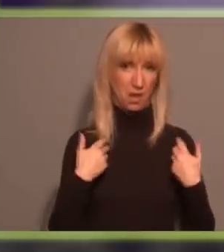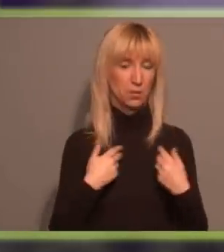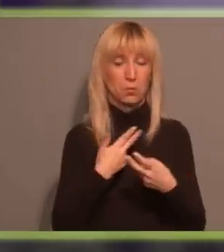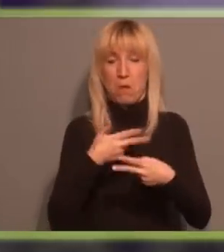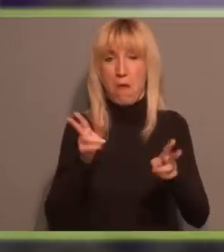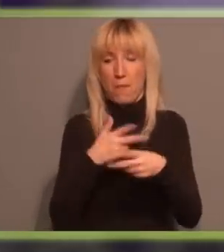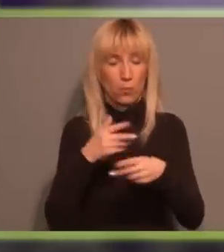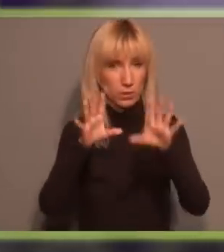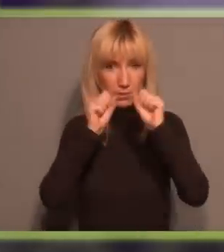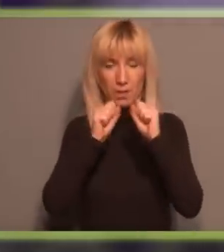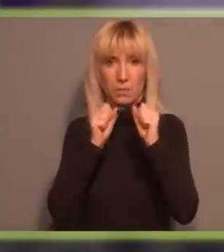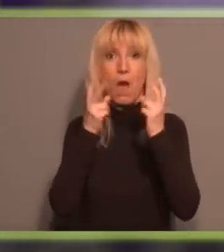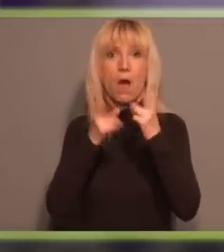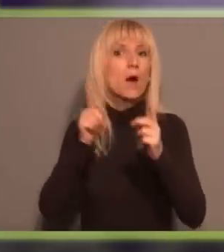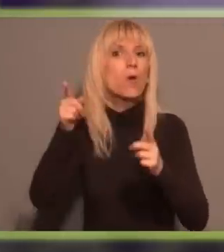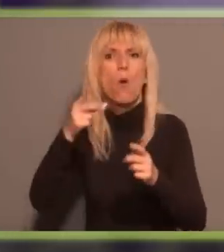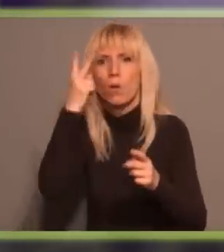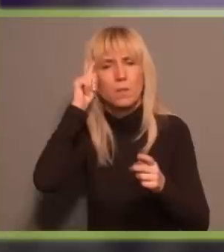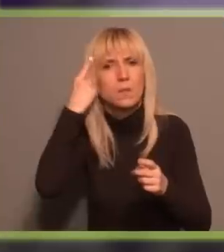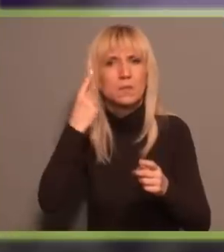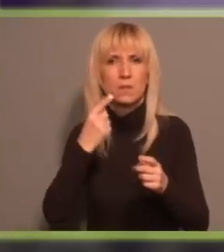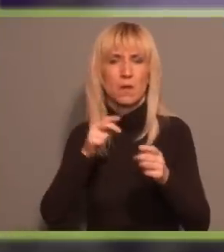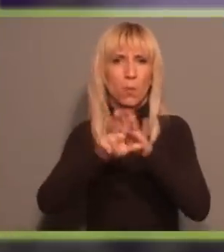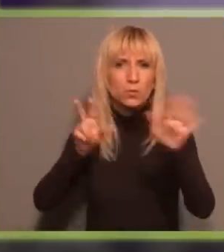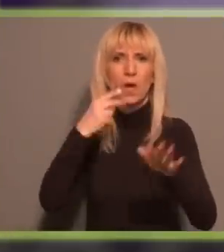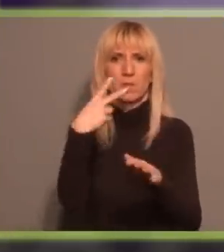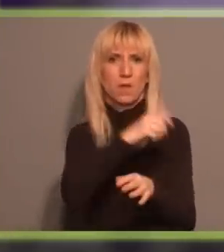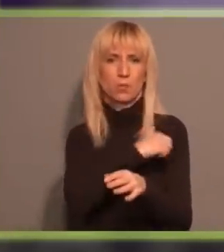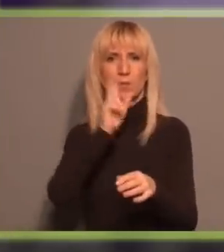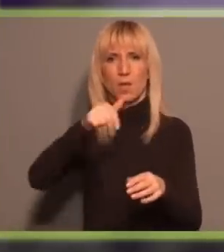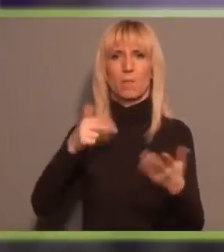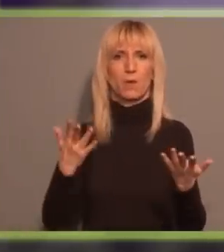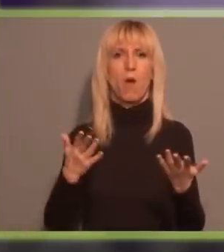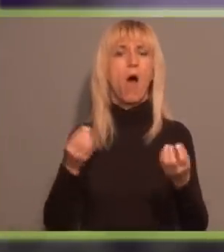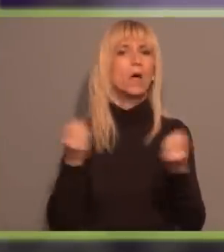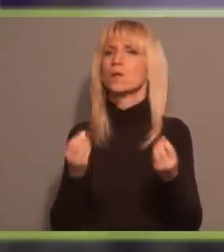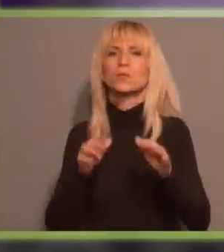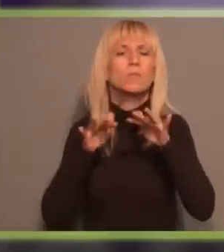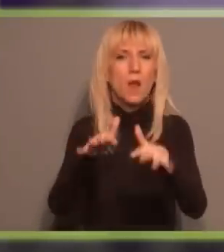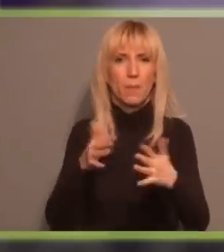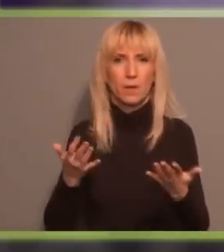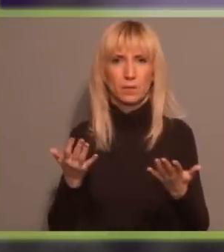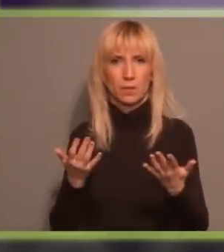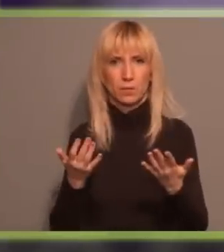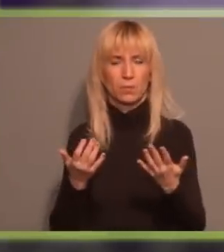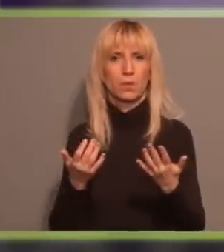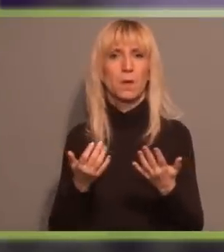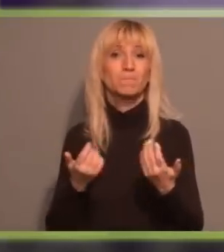oni razmišljaju sa 18 ili 20 godina. Tako da mene napadaju na